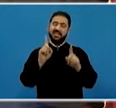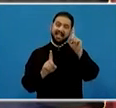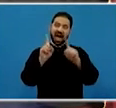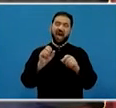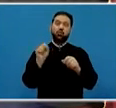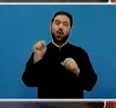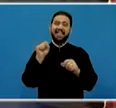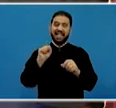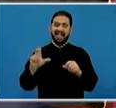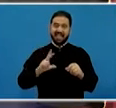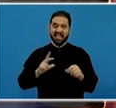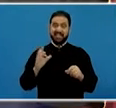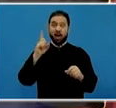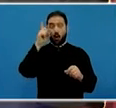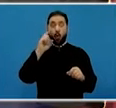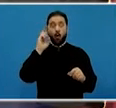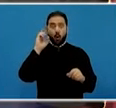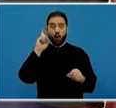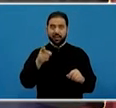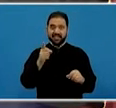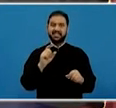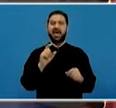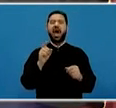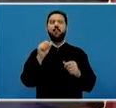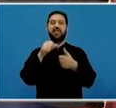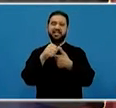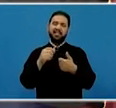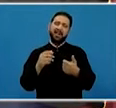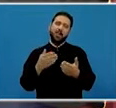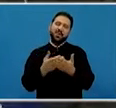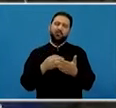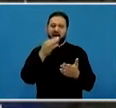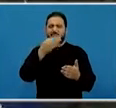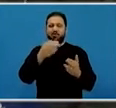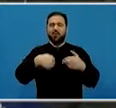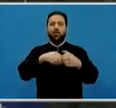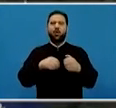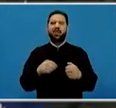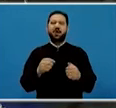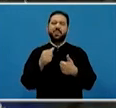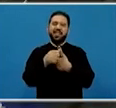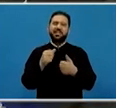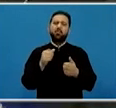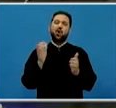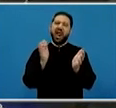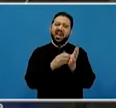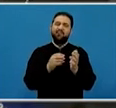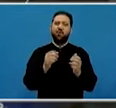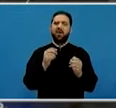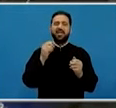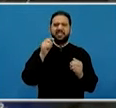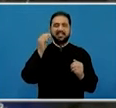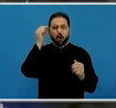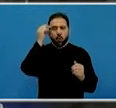fiindcă spunem de altfel că prietenul la nevoie se cunoaște. Da, sau așa se probează prietenia, de fapt. Da, și